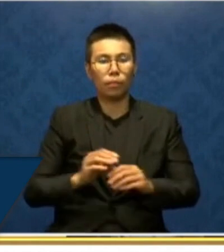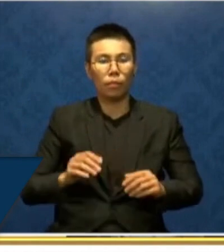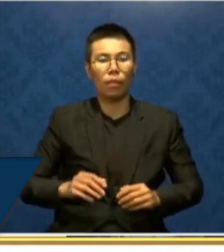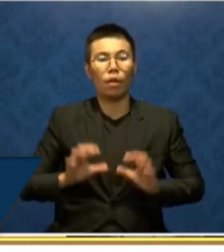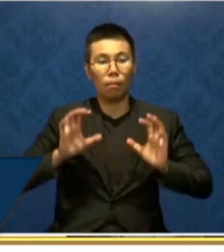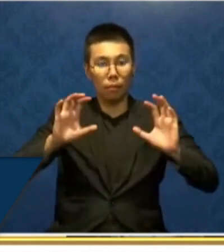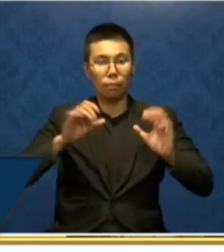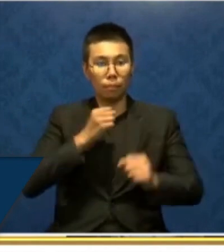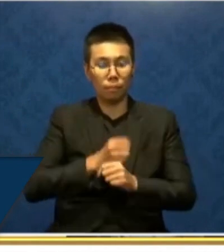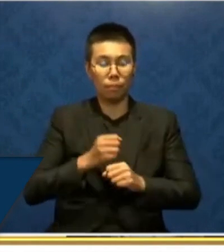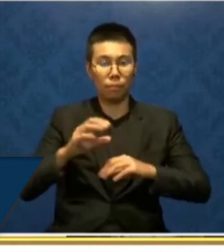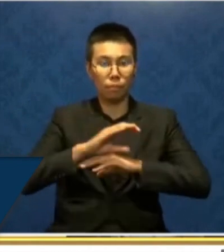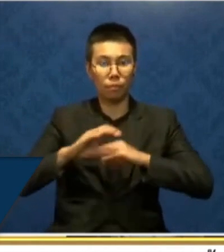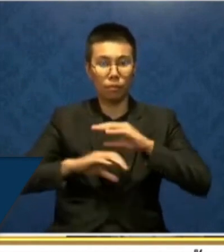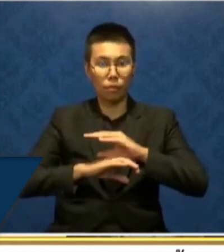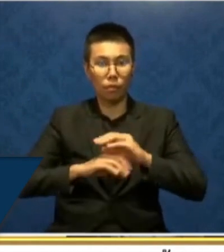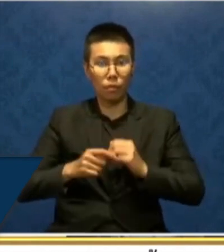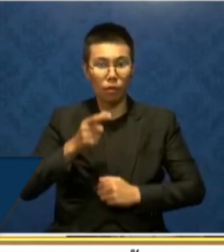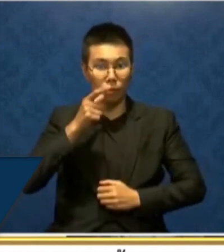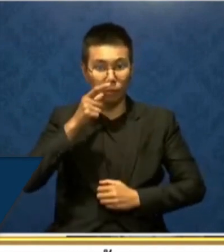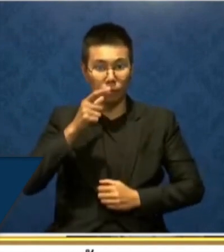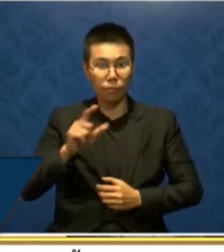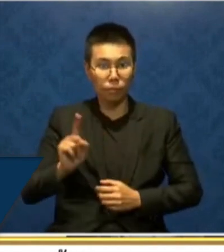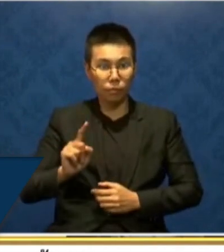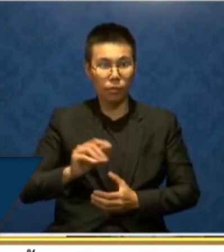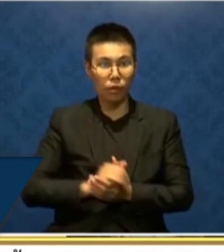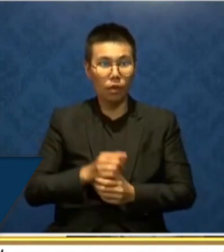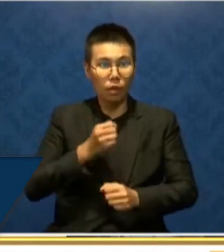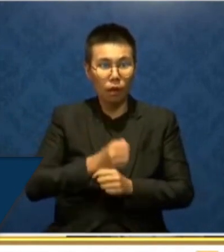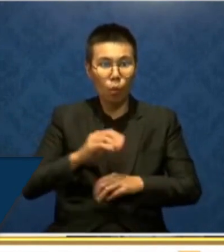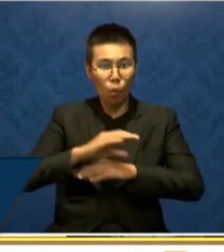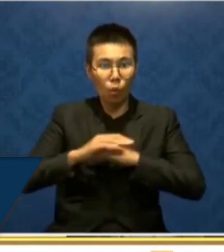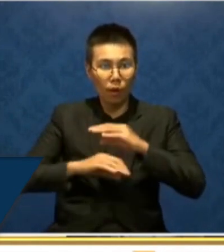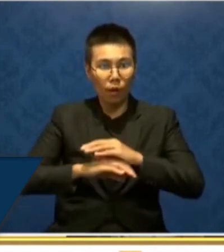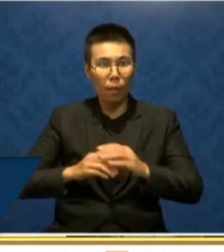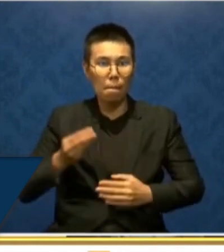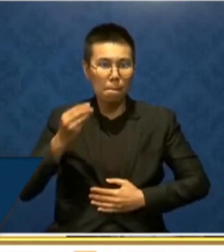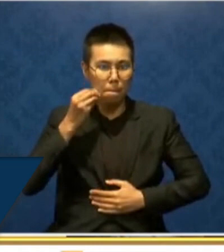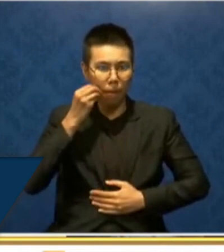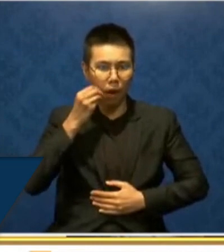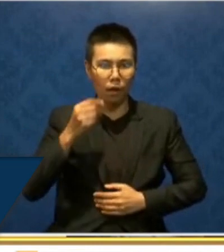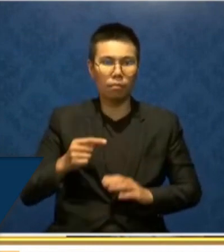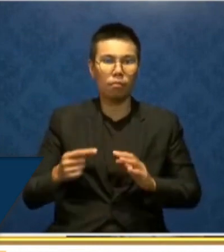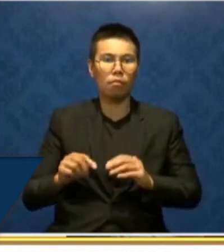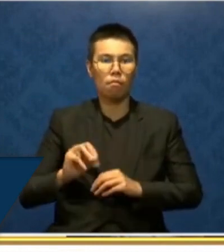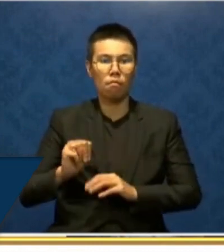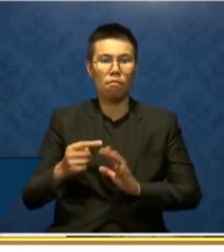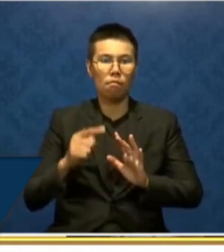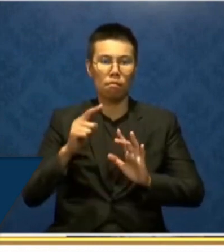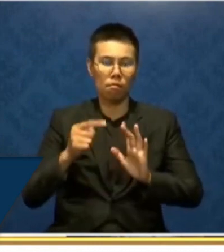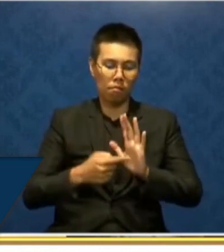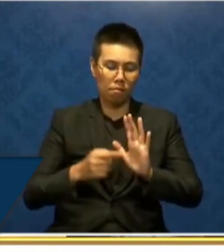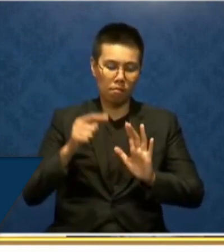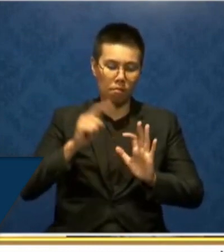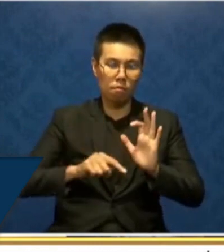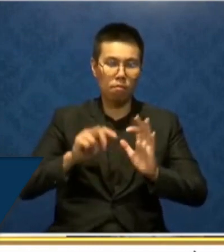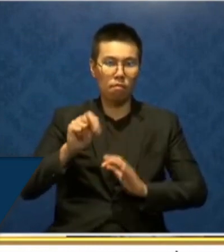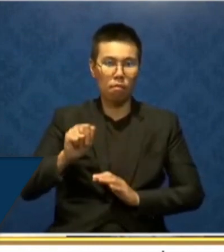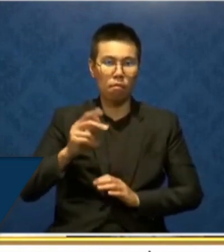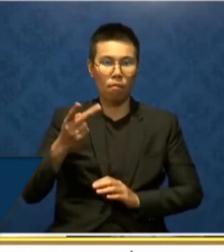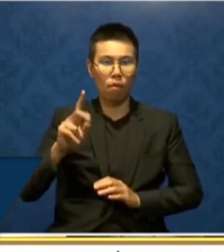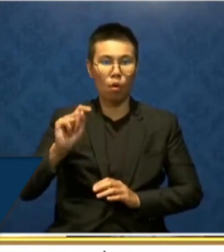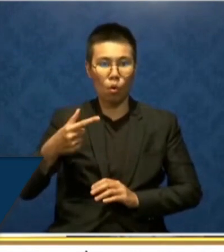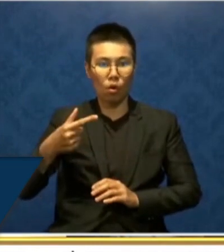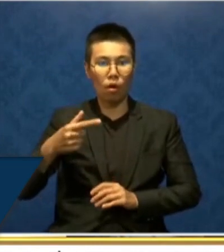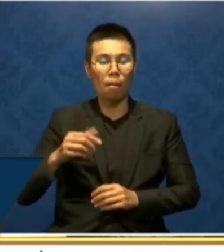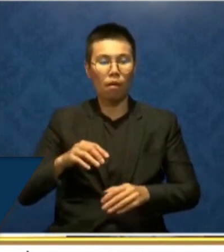ขนาดใหญ่นะครับก็ไปทำโครงการหนึ่งที่ชื่อว่าบ้านมั่นคงก็ไปเสนอให้เขาว่าโอเครัฐจะพยายาม